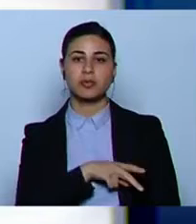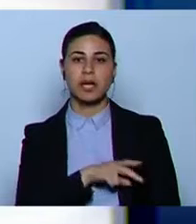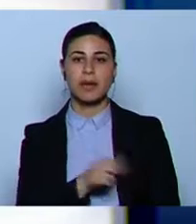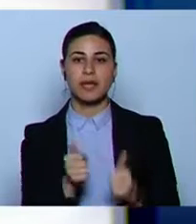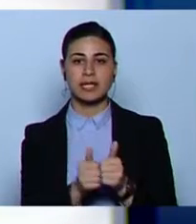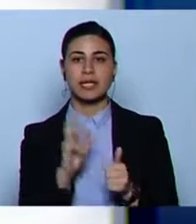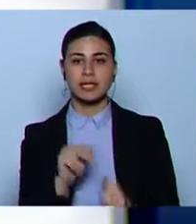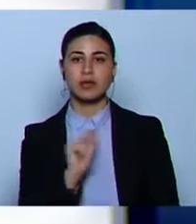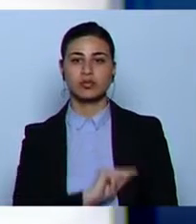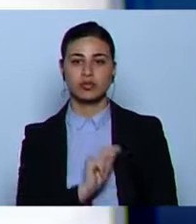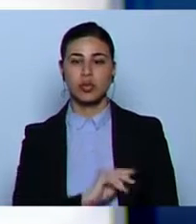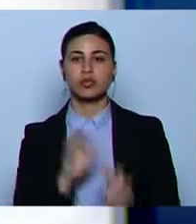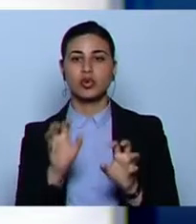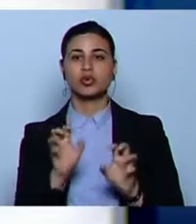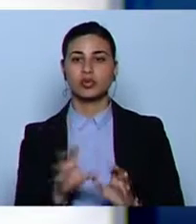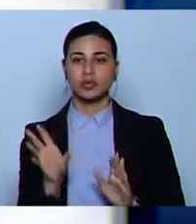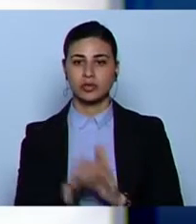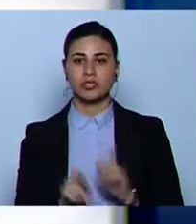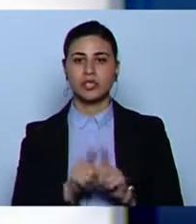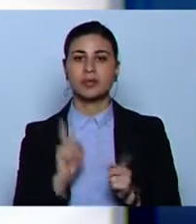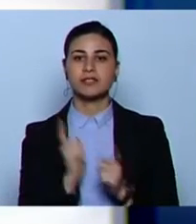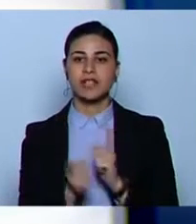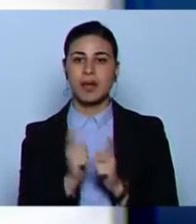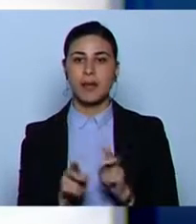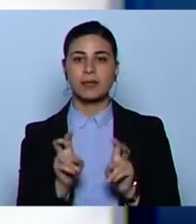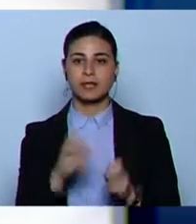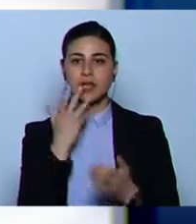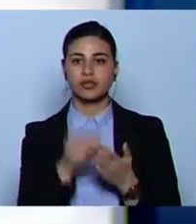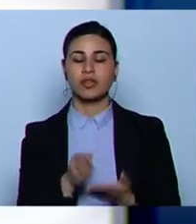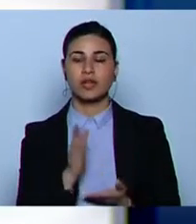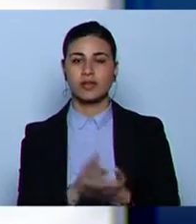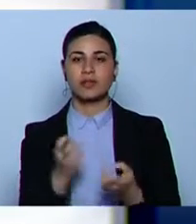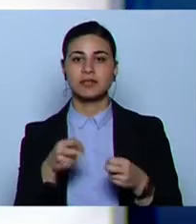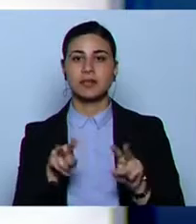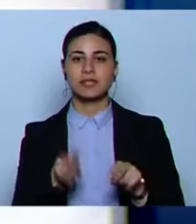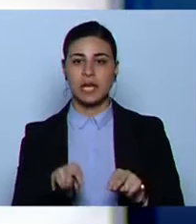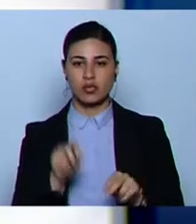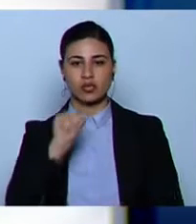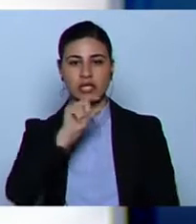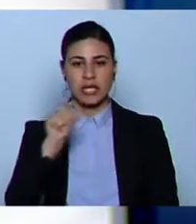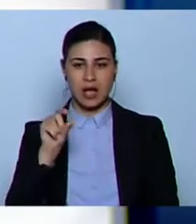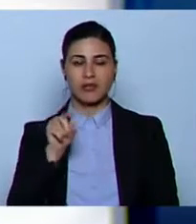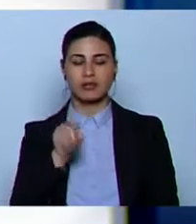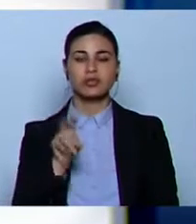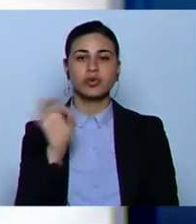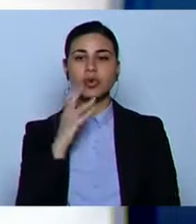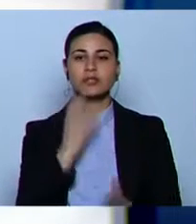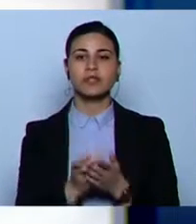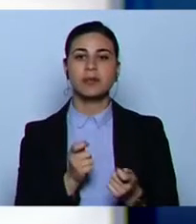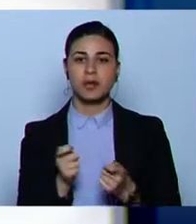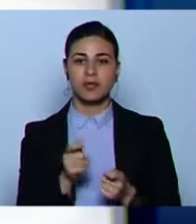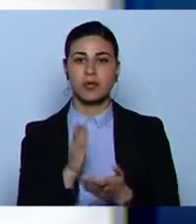და რომელიც მუშაობს კონსტიტუციაში შესატანად ცვლილებებზე. კონსტიტუციაში ჩვენ გვაქვს სპეციალური თავი, რომელიც ადგილობრივ თვითმმართველობას